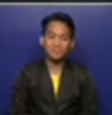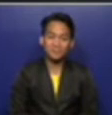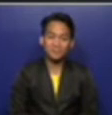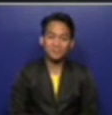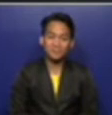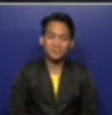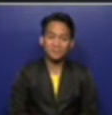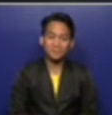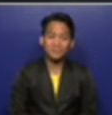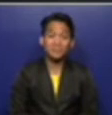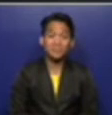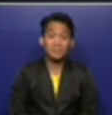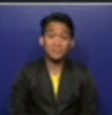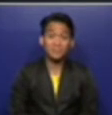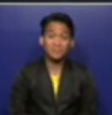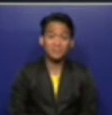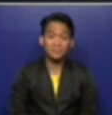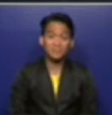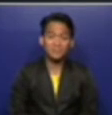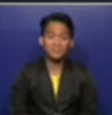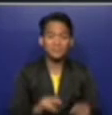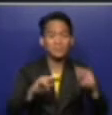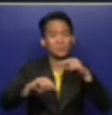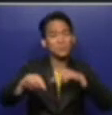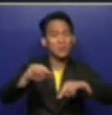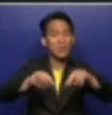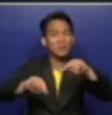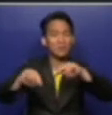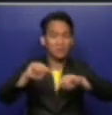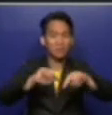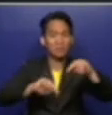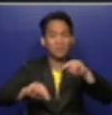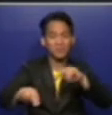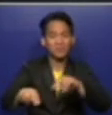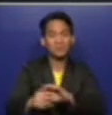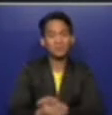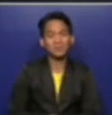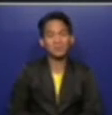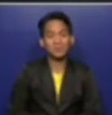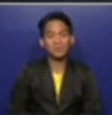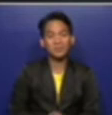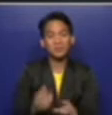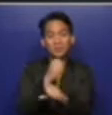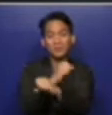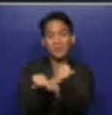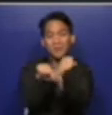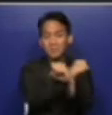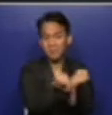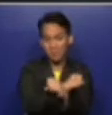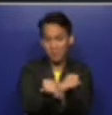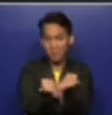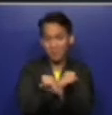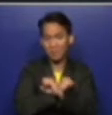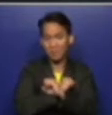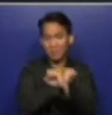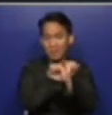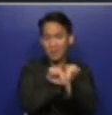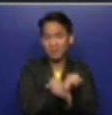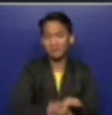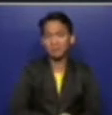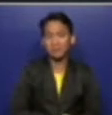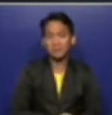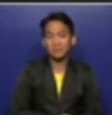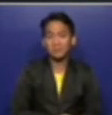การคุ้มครองสิทธิเสรีภาพปกป้องป้องกันผู้ชุมนุมทาง